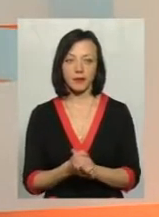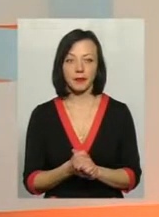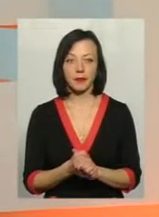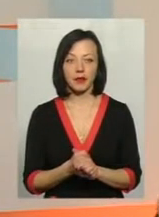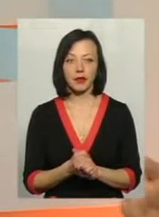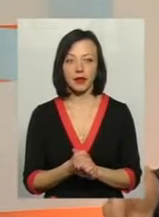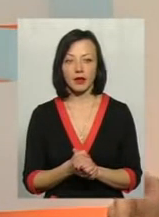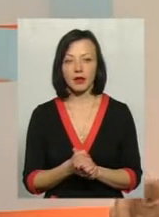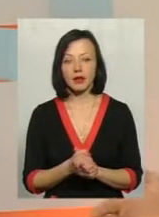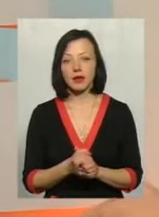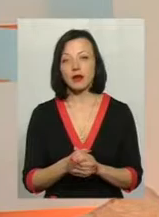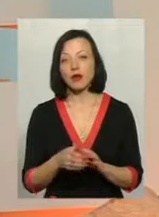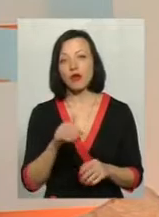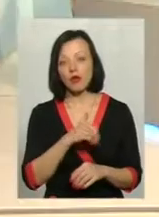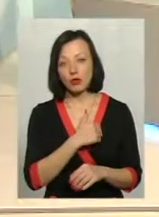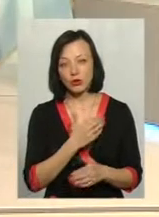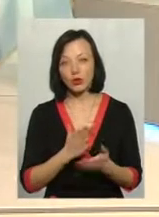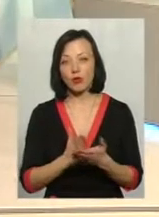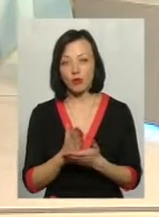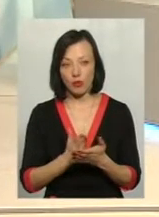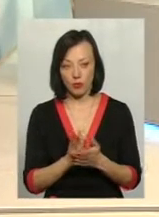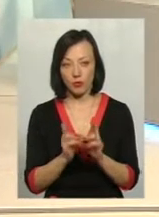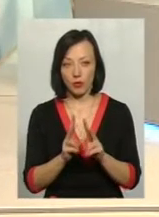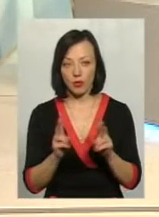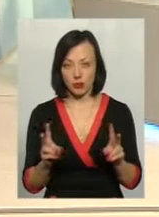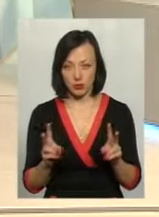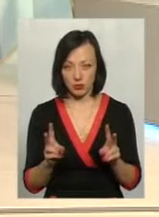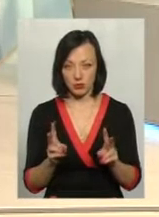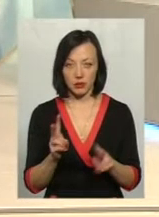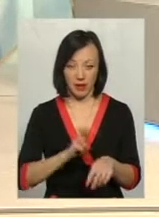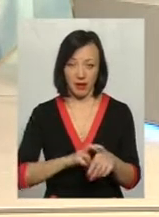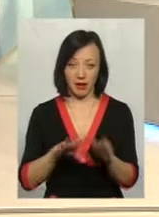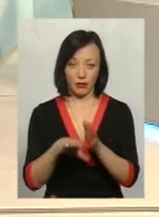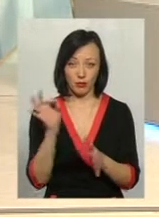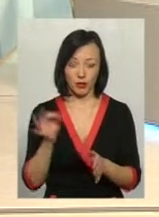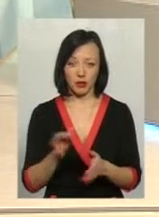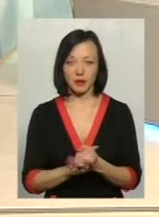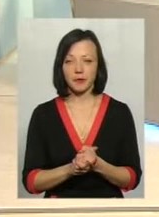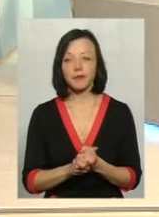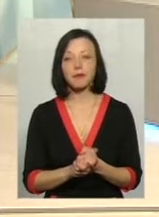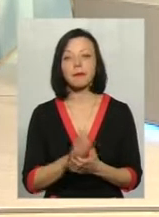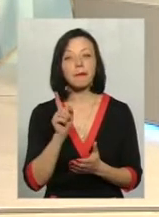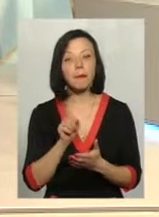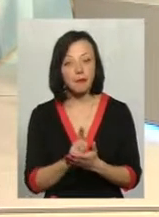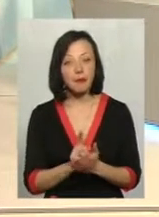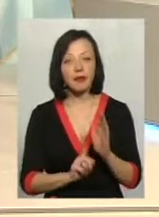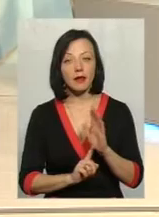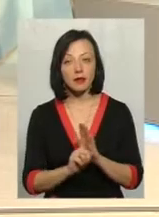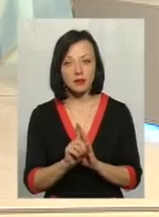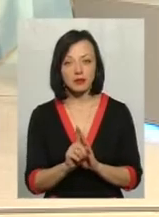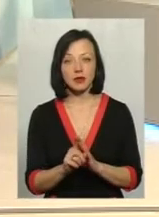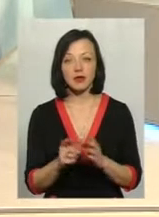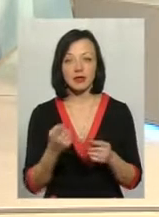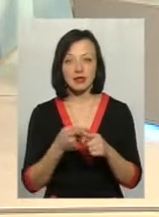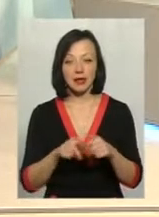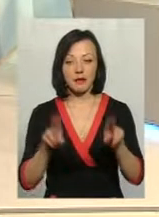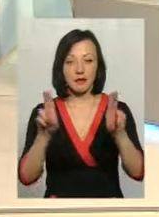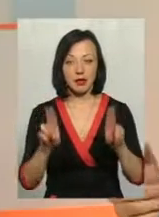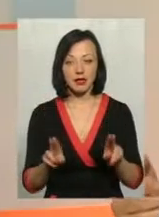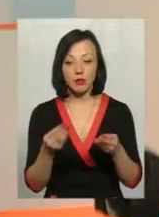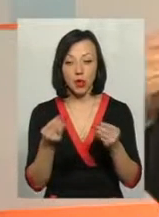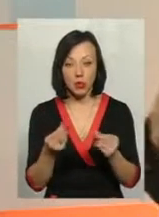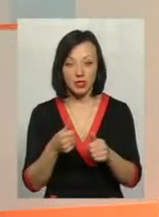чином і мав би запрацювати... Тобто в кого він хоче обслуговуватись, як пацієнт? Таким чином мав би запрацювати цей принцип, гроші ходять за пацієнтом. Тобто